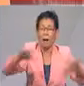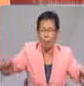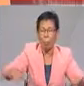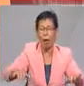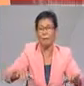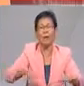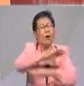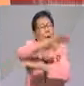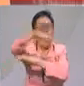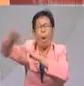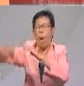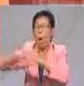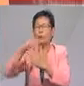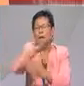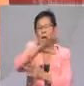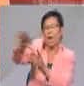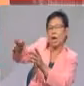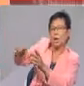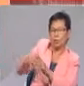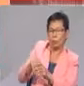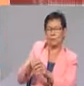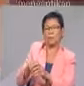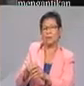secara holistik dan inklusif.